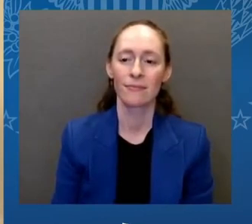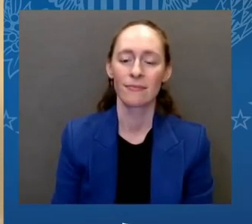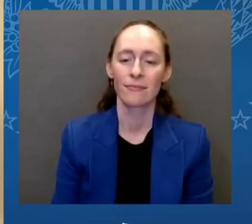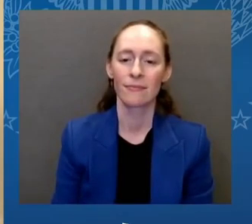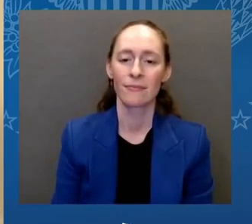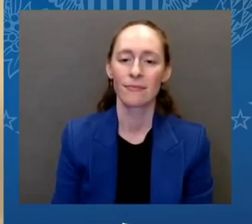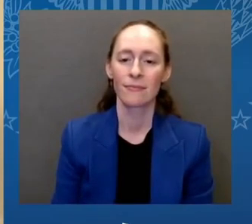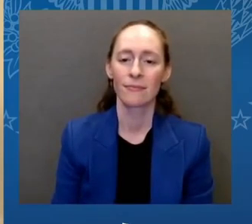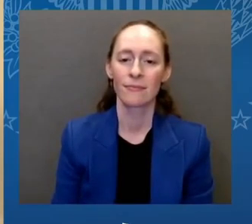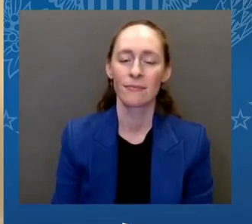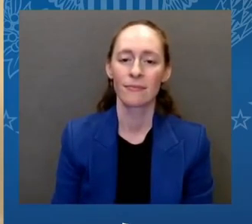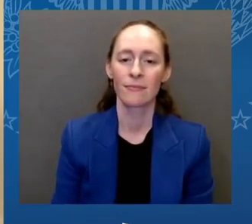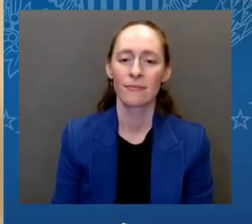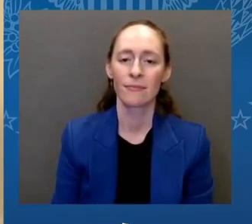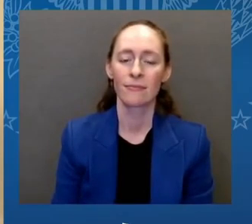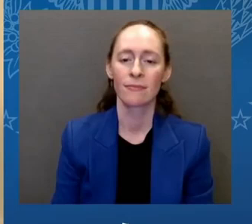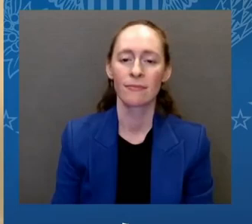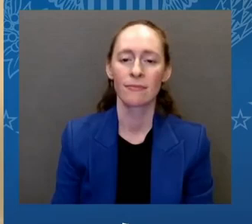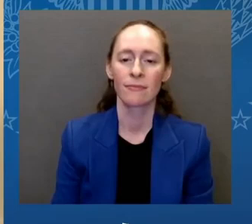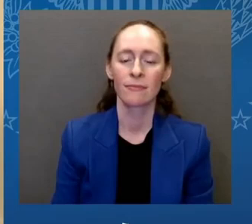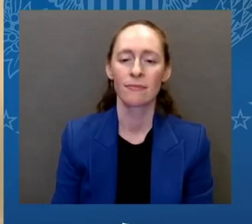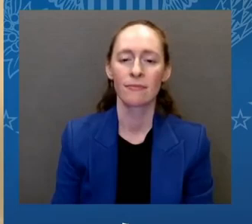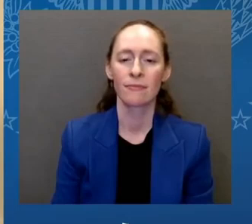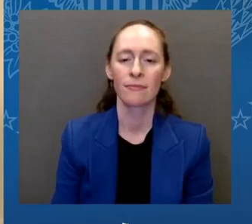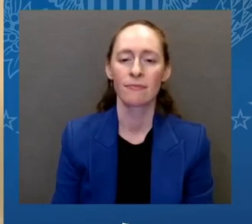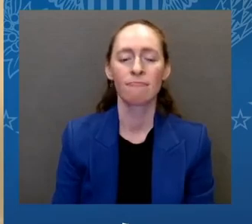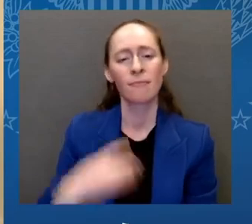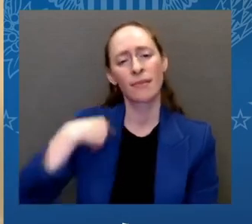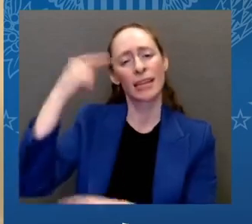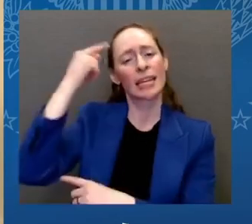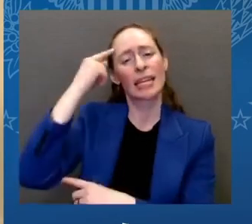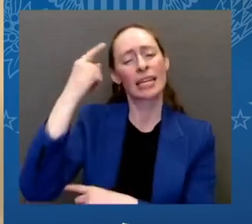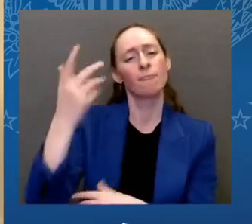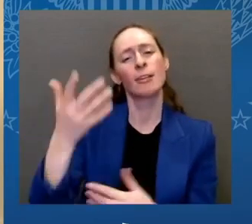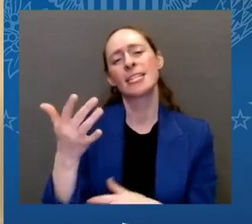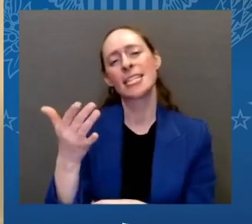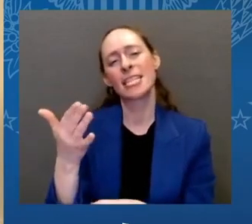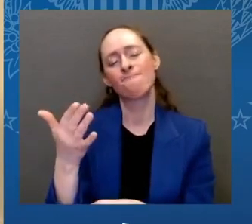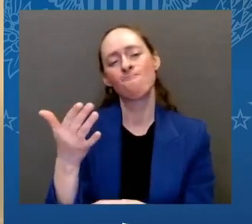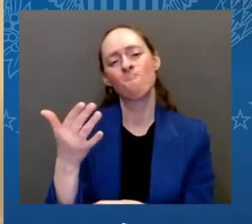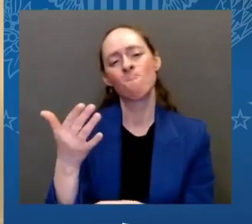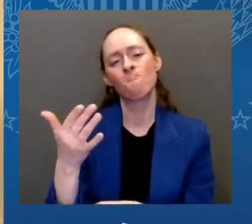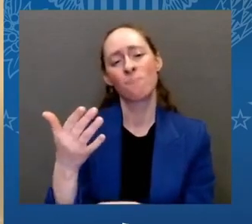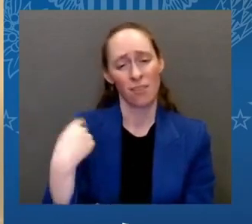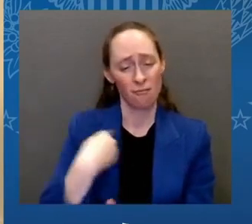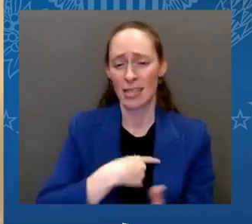хочу сказати американському народові, що у мене є побажання миру. У нас